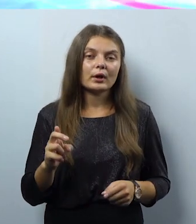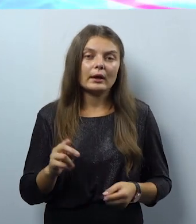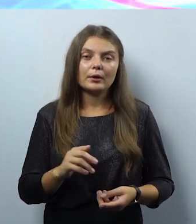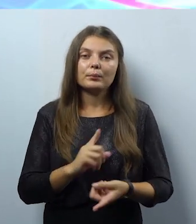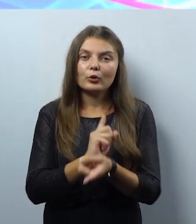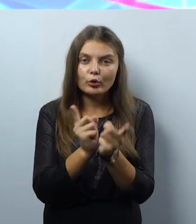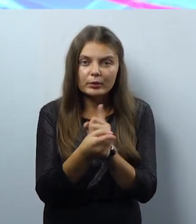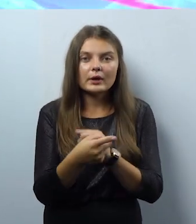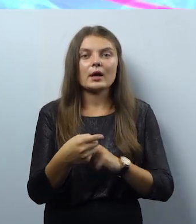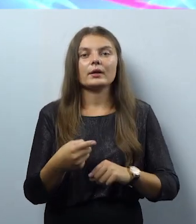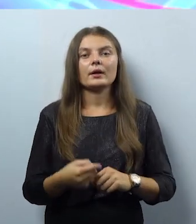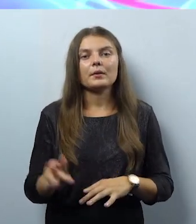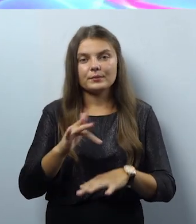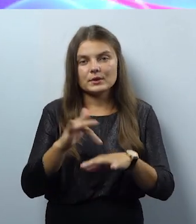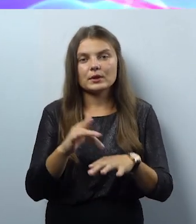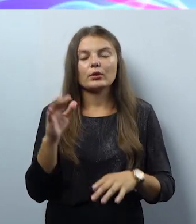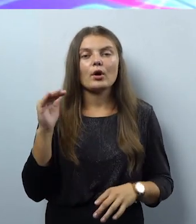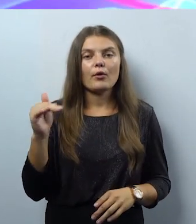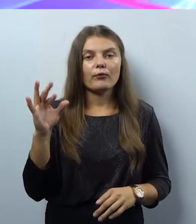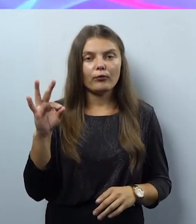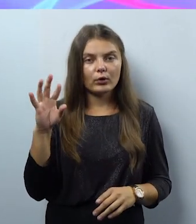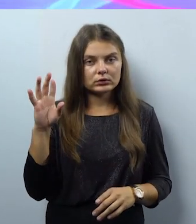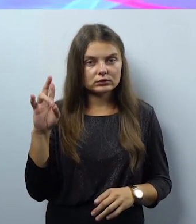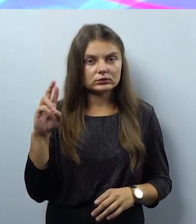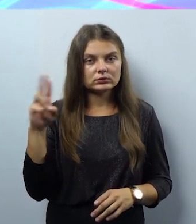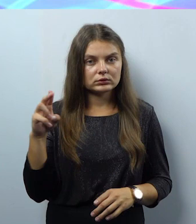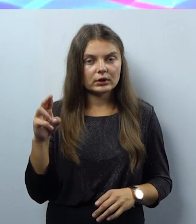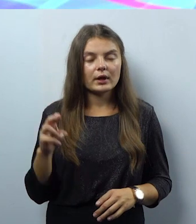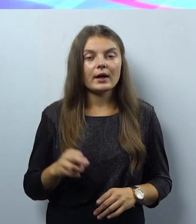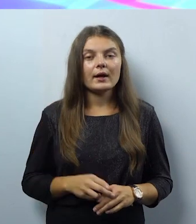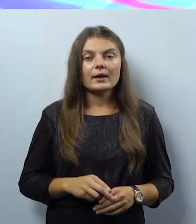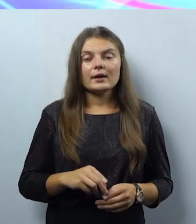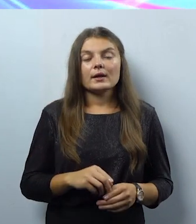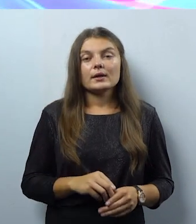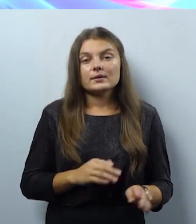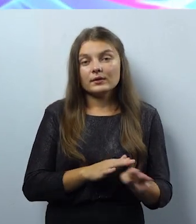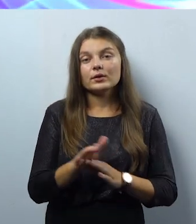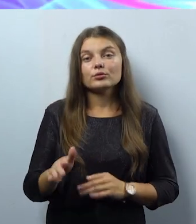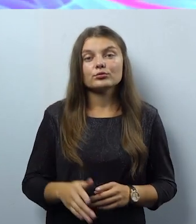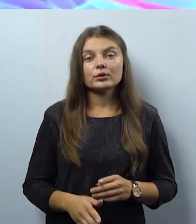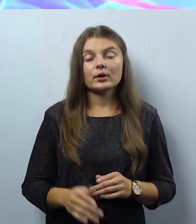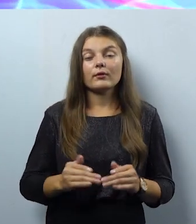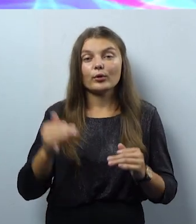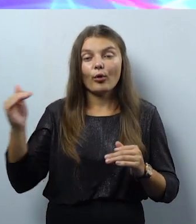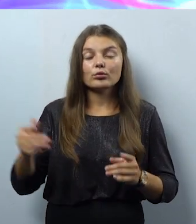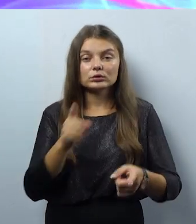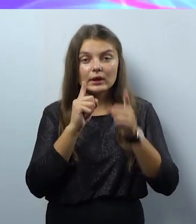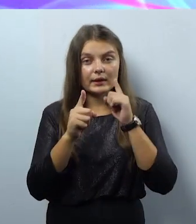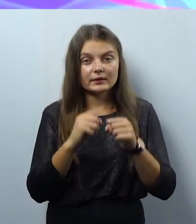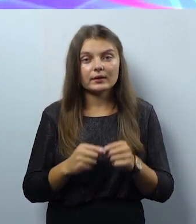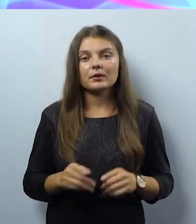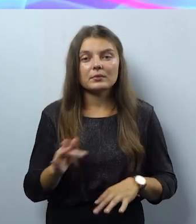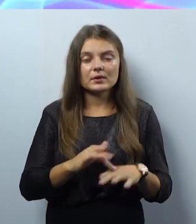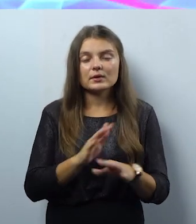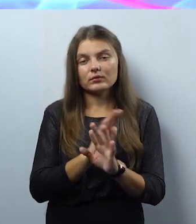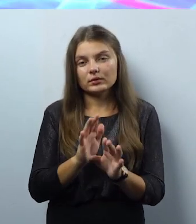так. Це рішення приймає Верховна Рада. Ви розумієте, що є законодавчий орган, який буде приймати ті чи інші рішення.